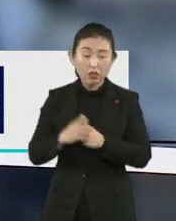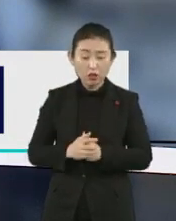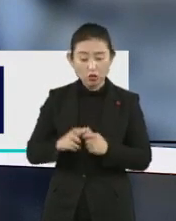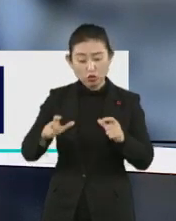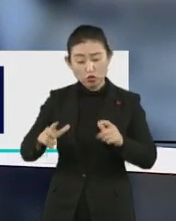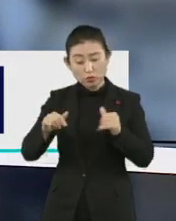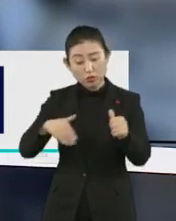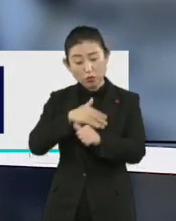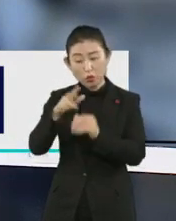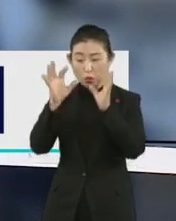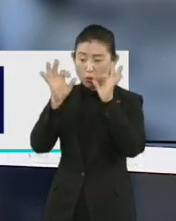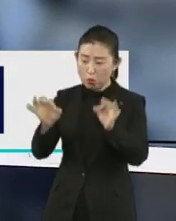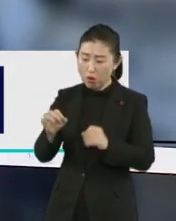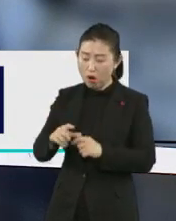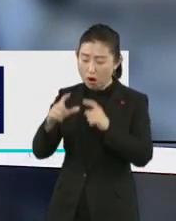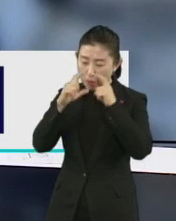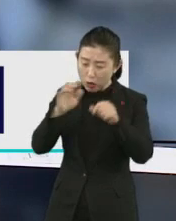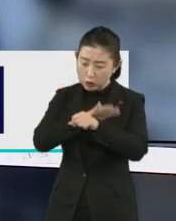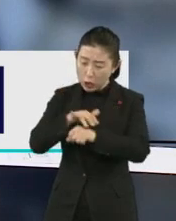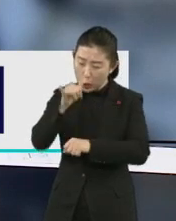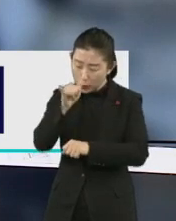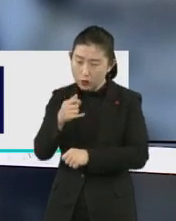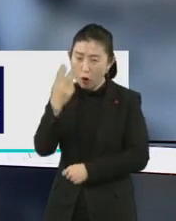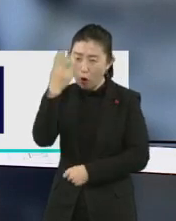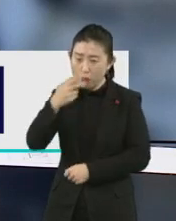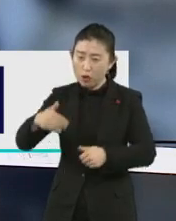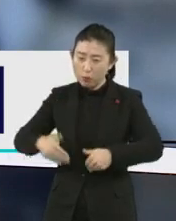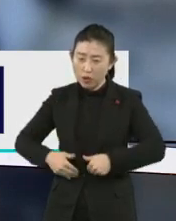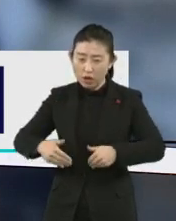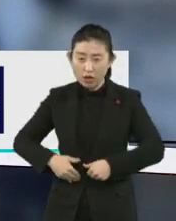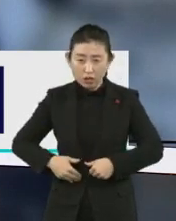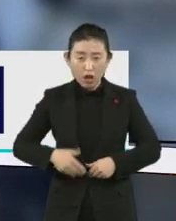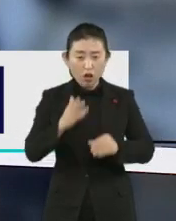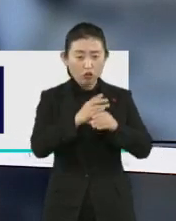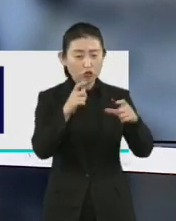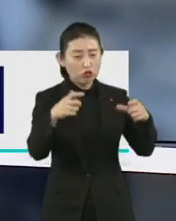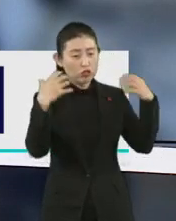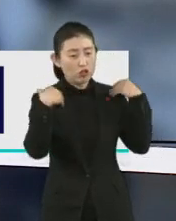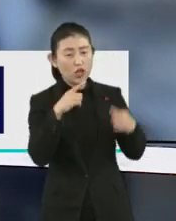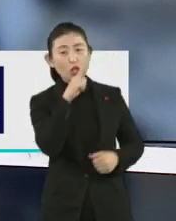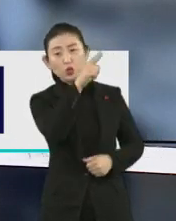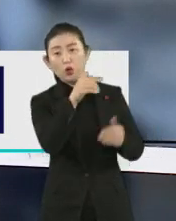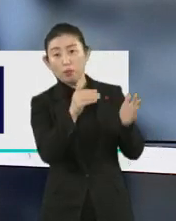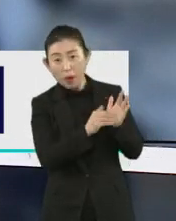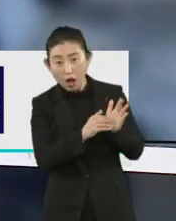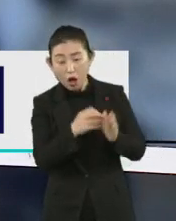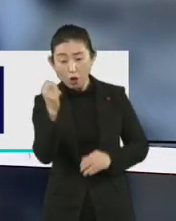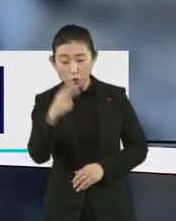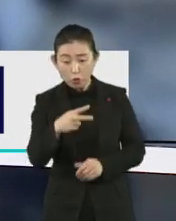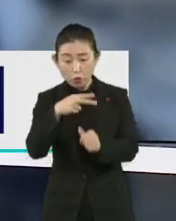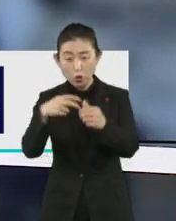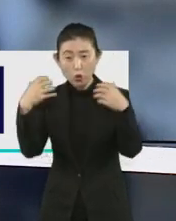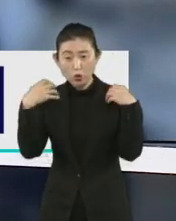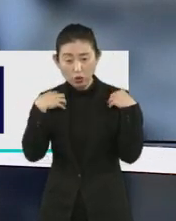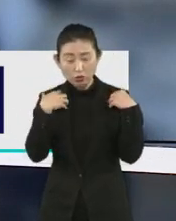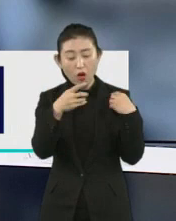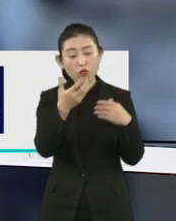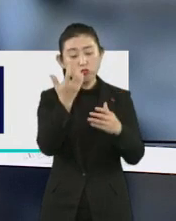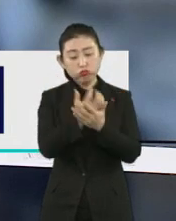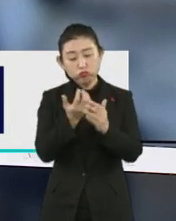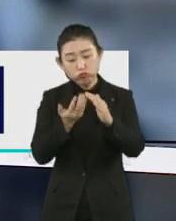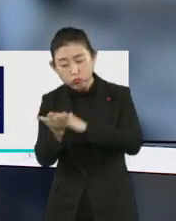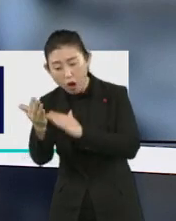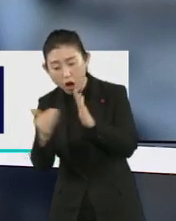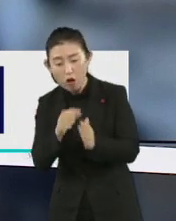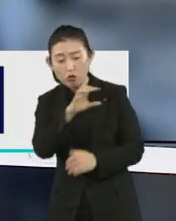이곳에 대해 방역 점검이 필요하다는 신고를 했던 것으로 알려졌습니다 교 육성에도 공문이 전달돼 지자체와